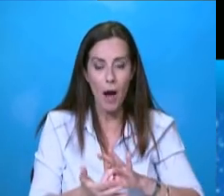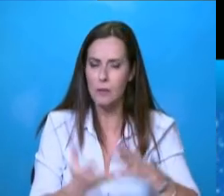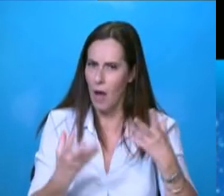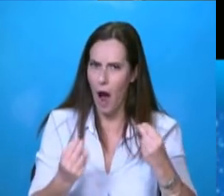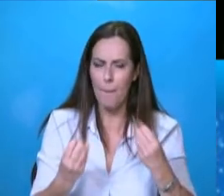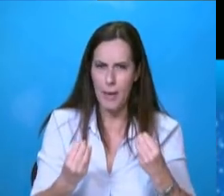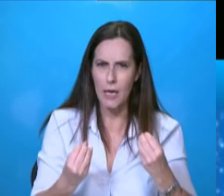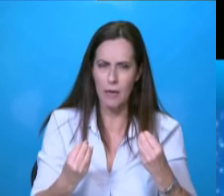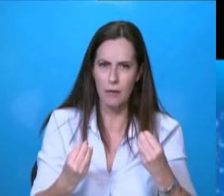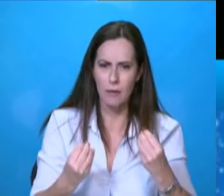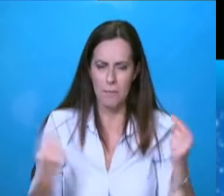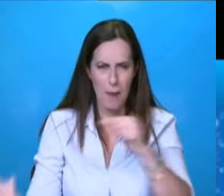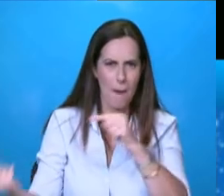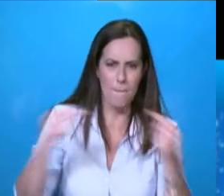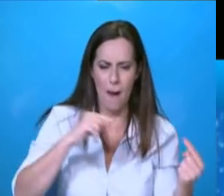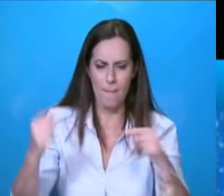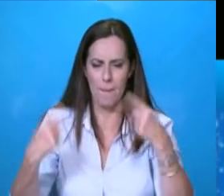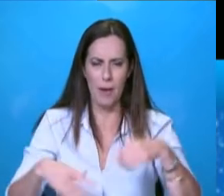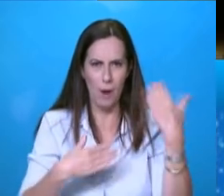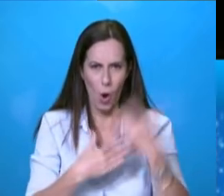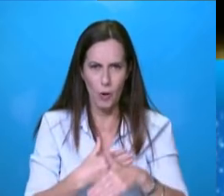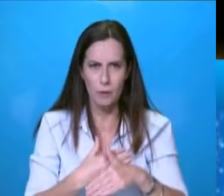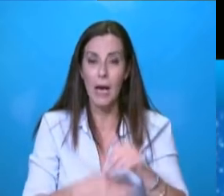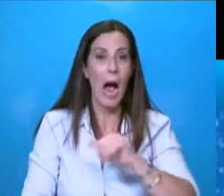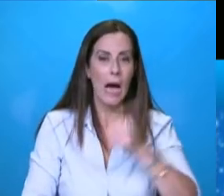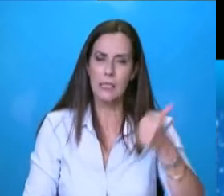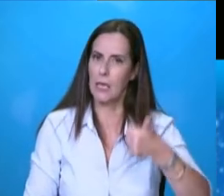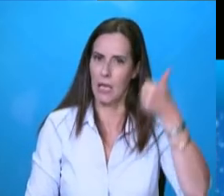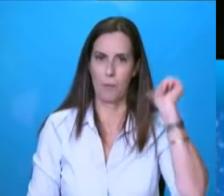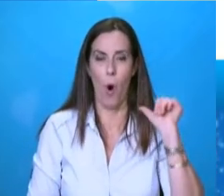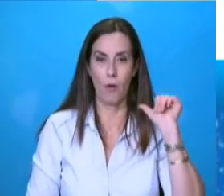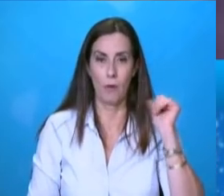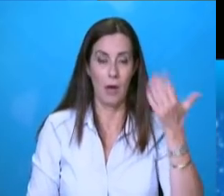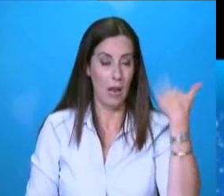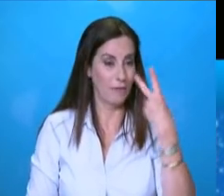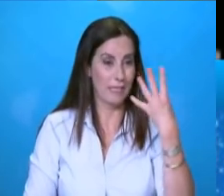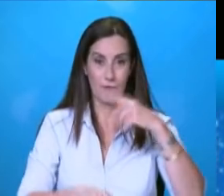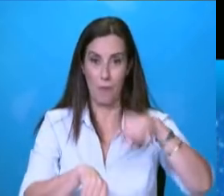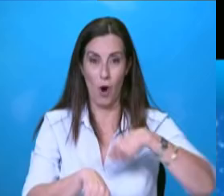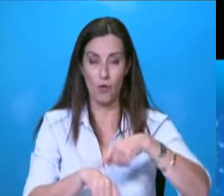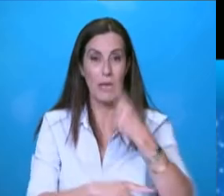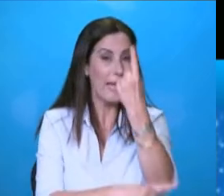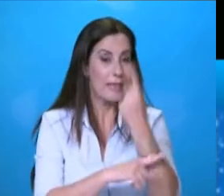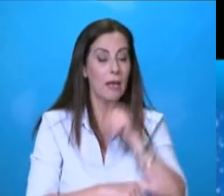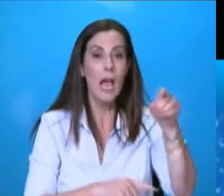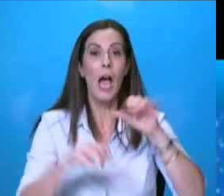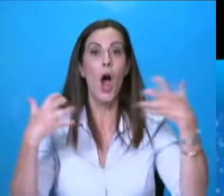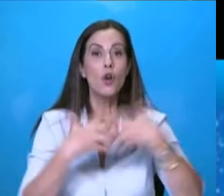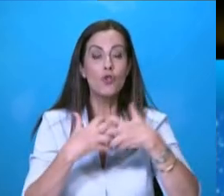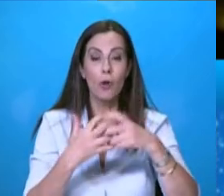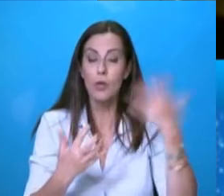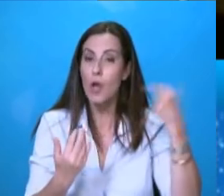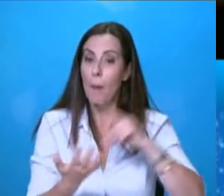ארוכה של תקריות בימים האחרונים. מסי אתמול לפני 24 שעות שיגור לעבר אשדוד, שחודשים